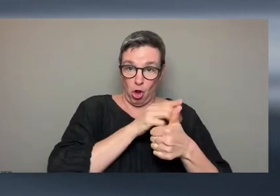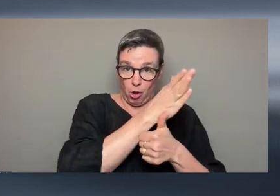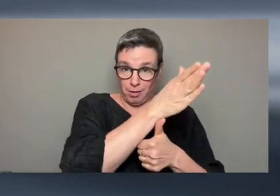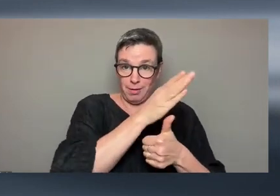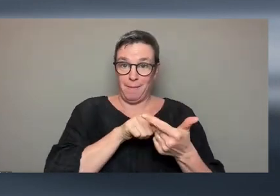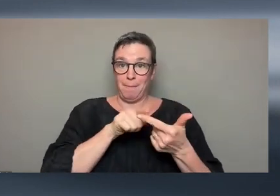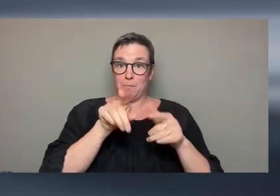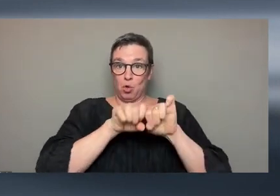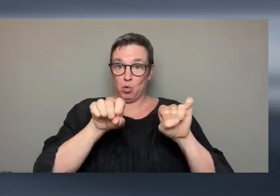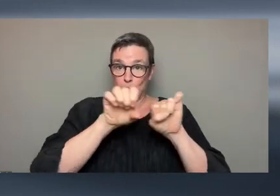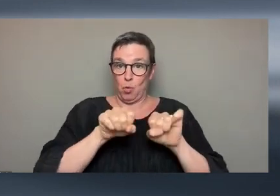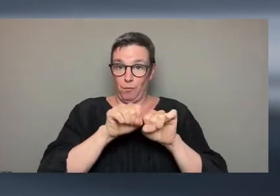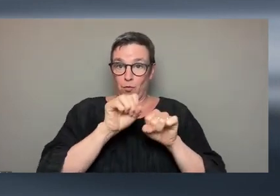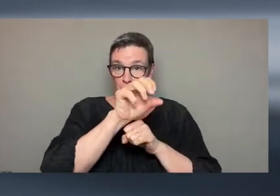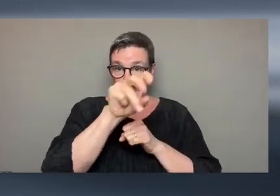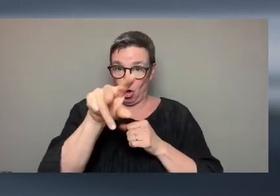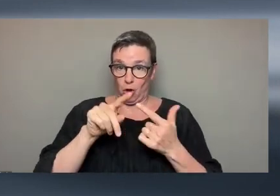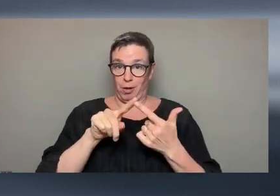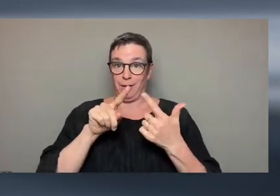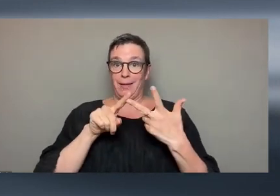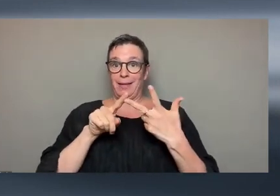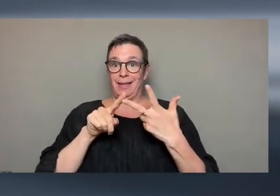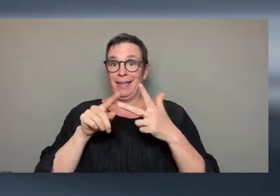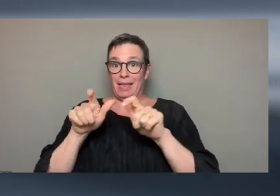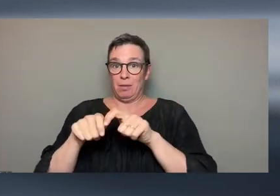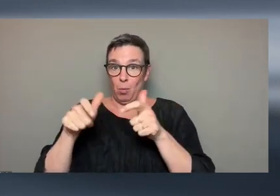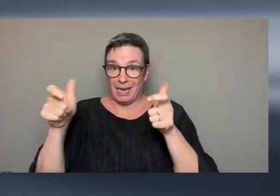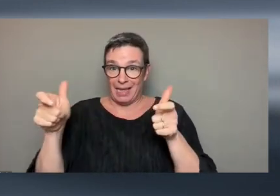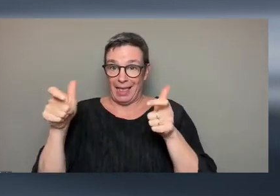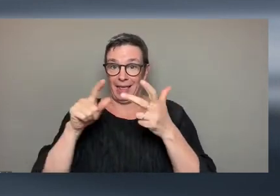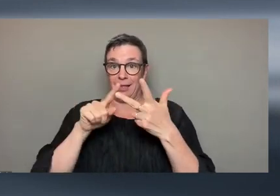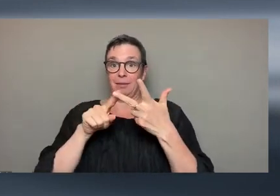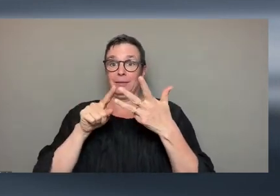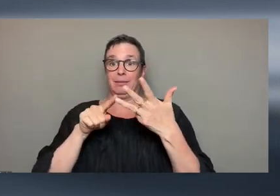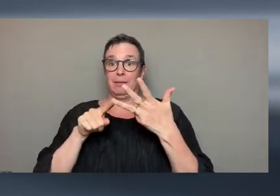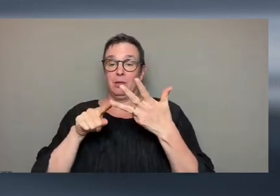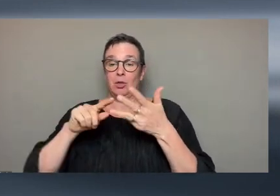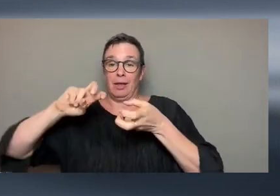production voyageurs, immobilier et infrastructure.